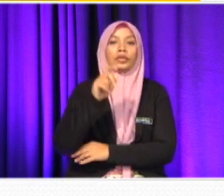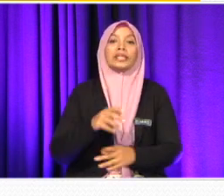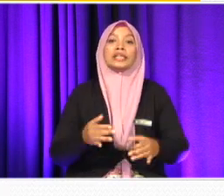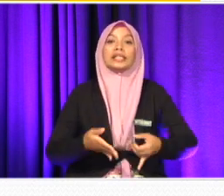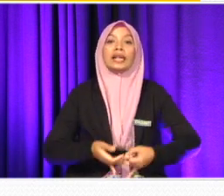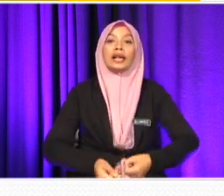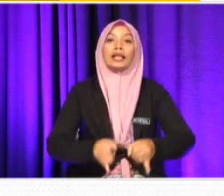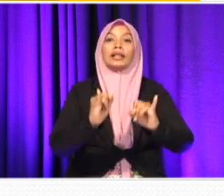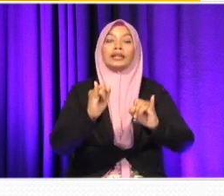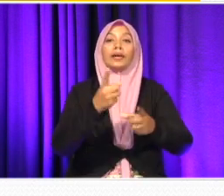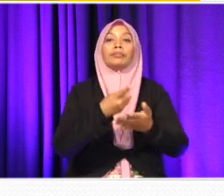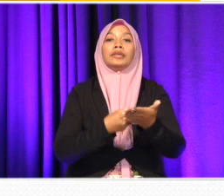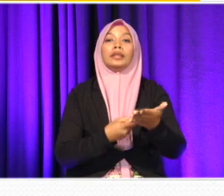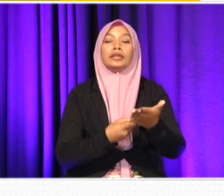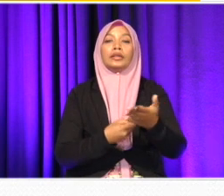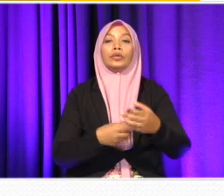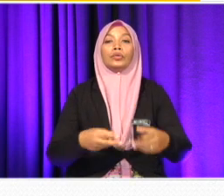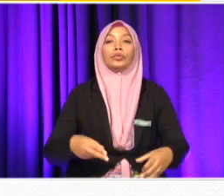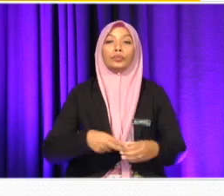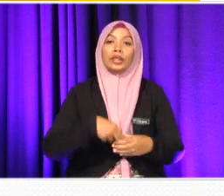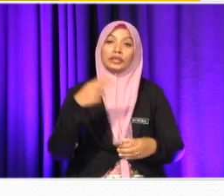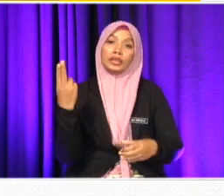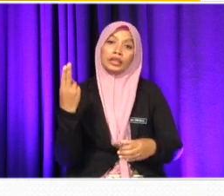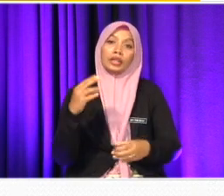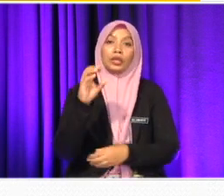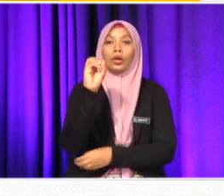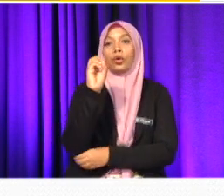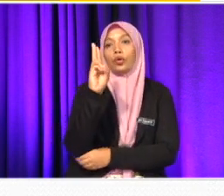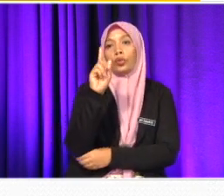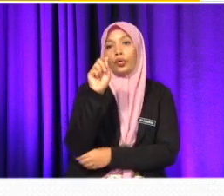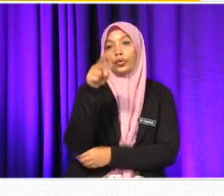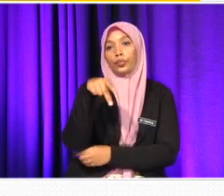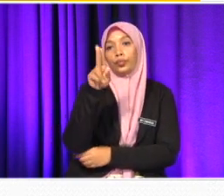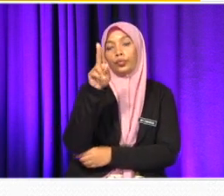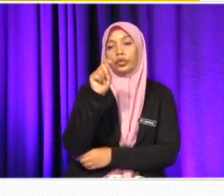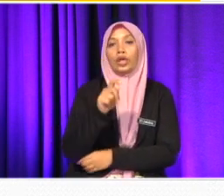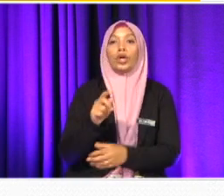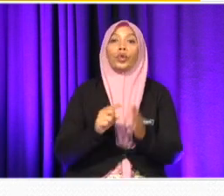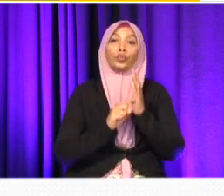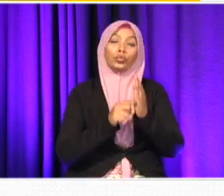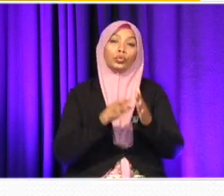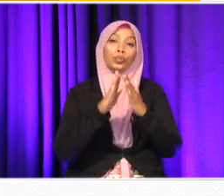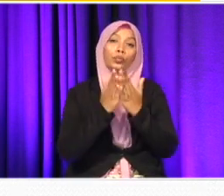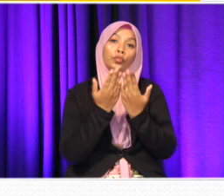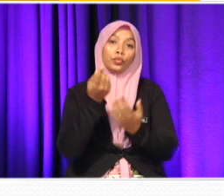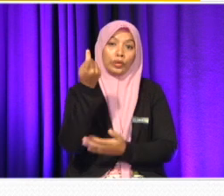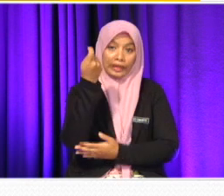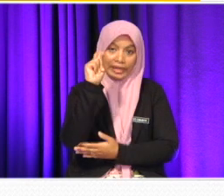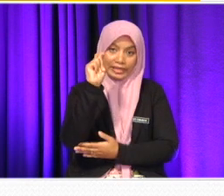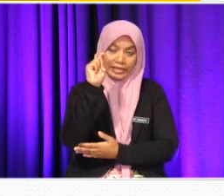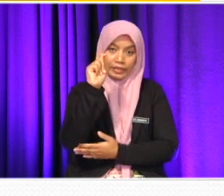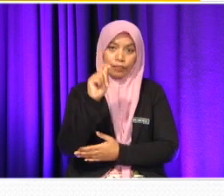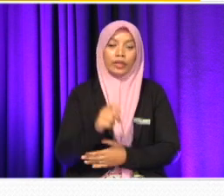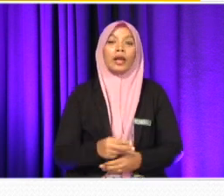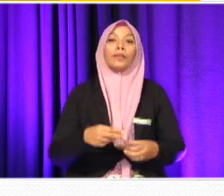untuk menghasilkan output Oke ini sebagai rujukanlah jawaban dalam buku teks Kemudian yang kedua menghasilkan